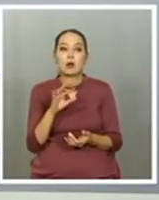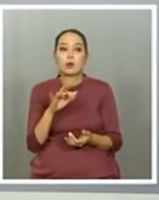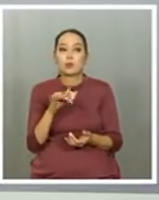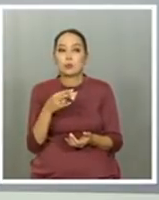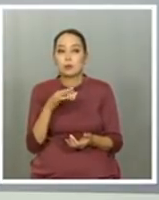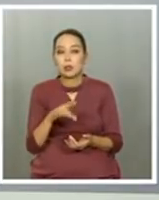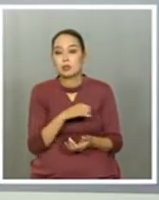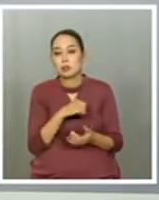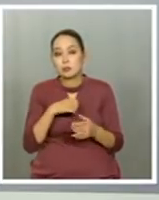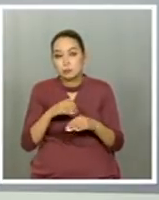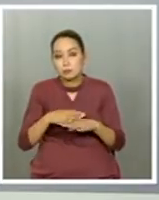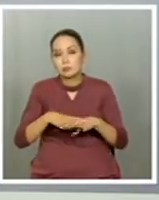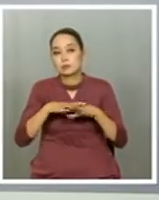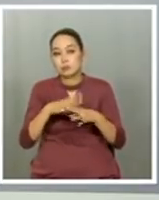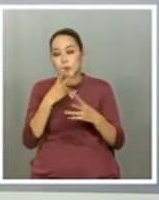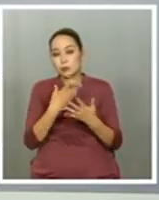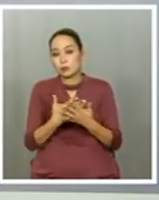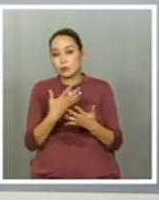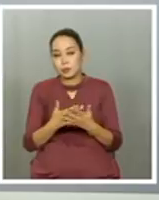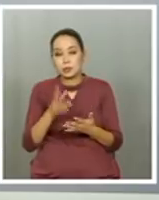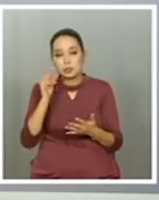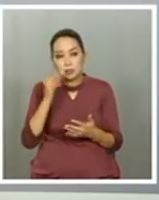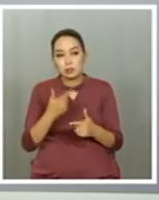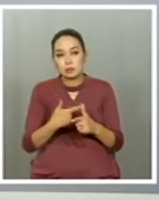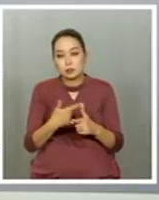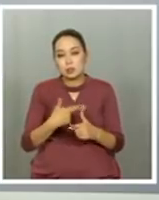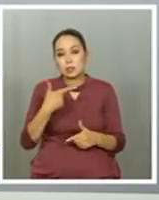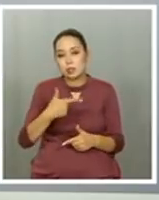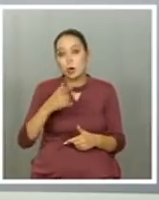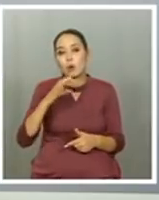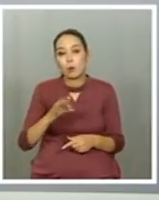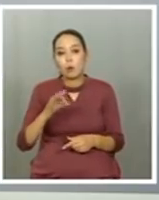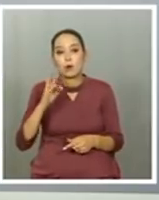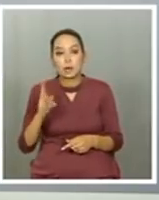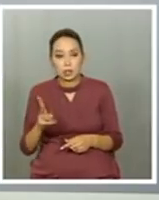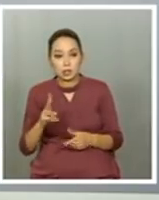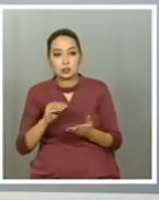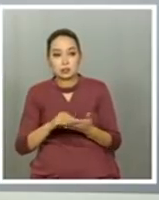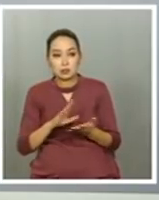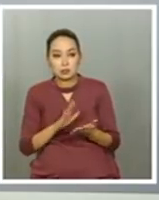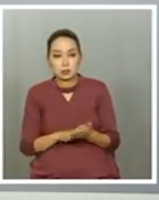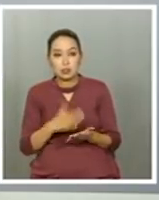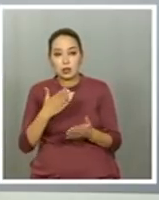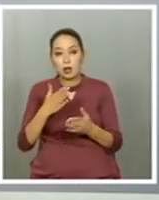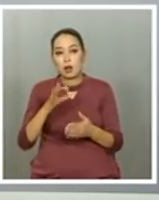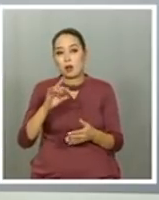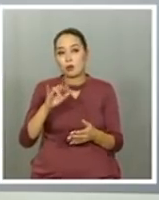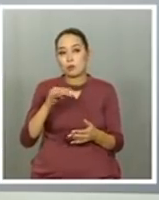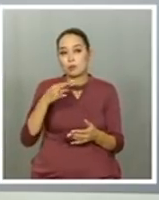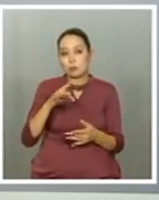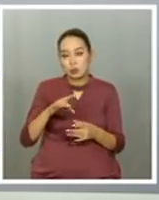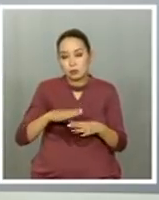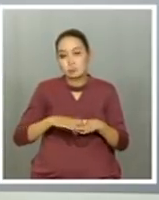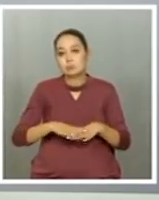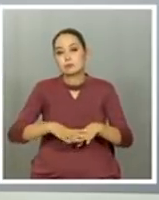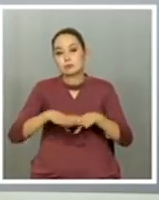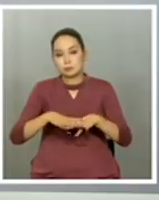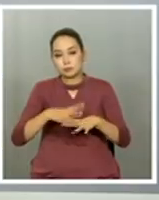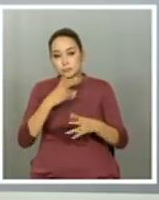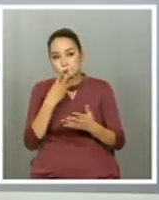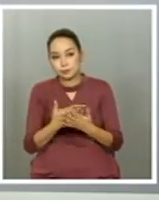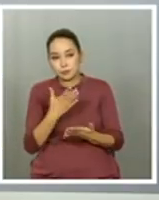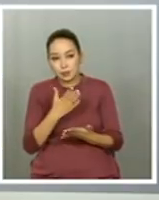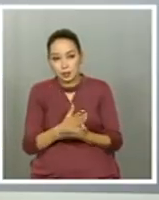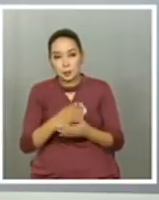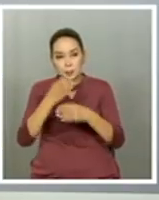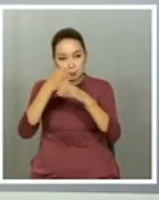ұлғайтылып көрсетілетін шаманы бұл жерде ГОК деп жазылған, яғни окулярдың ұлғайтып көрсетілуі.